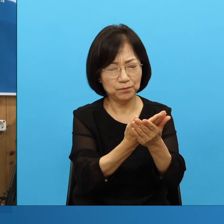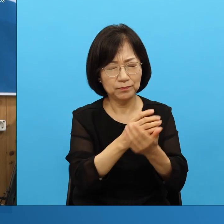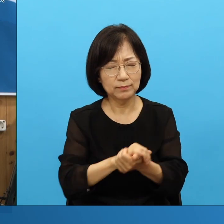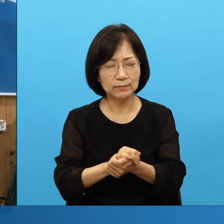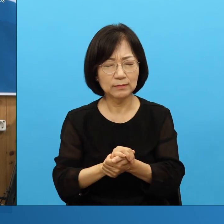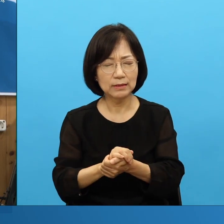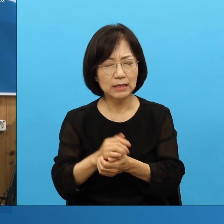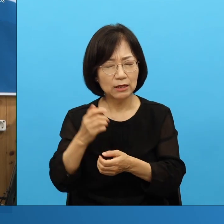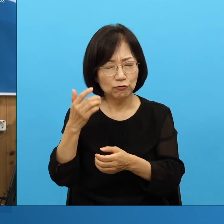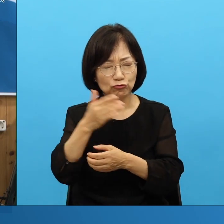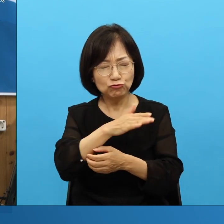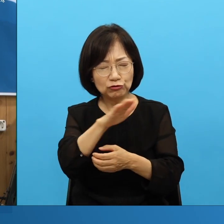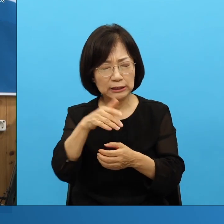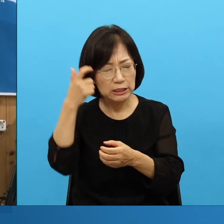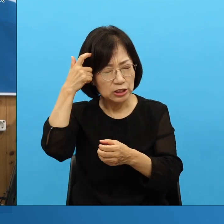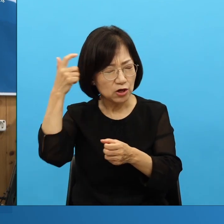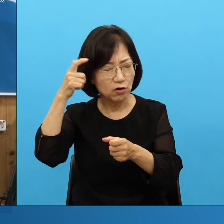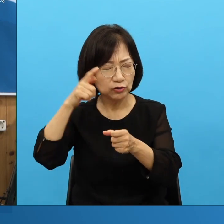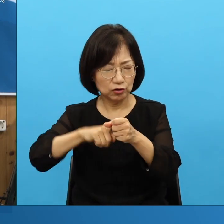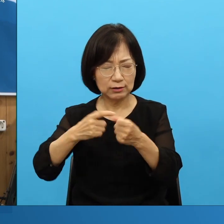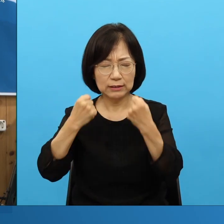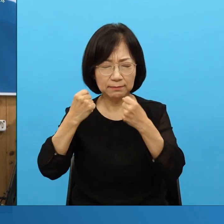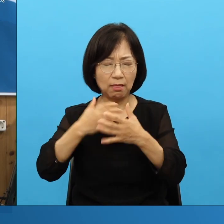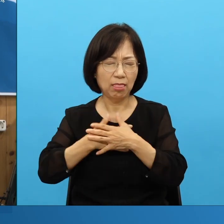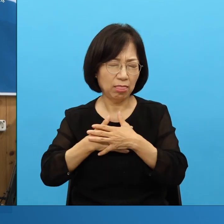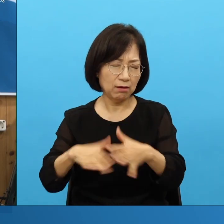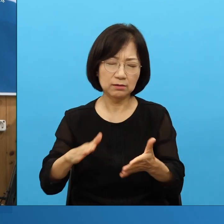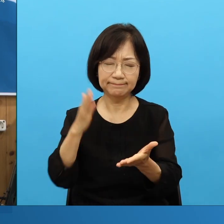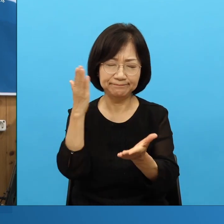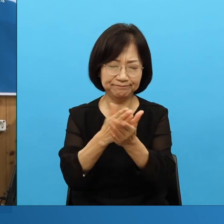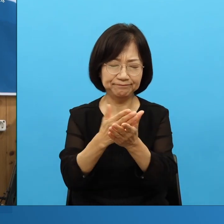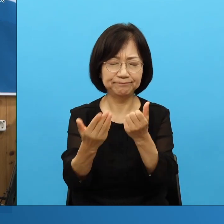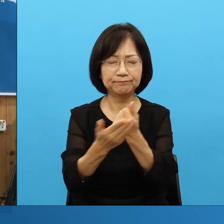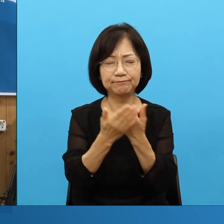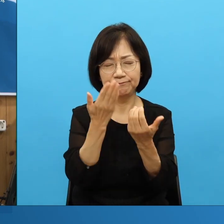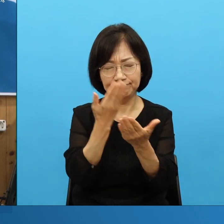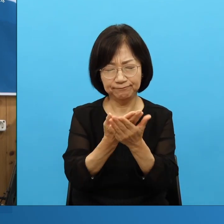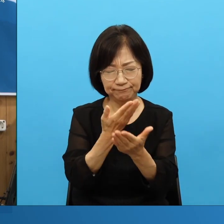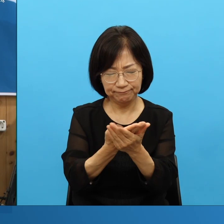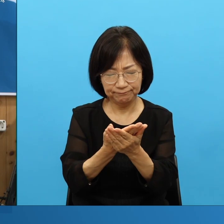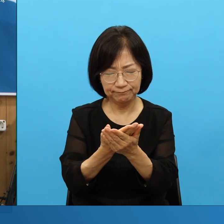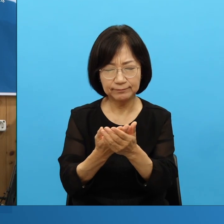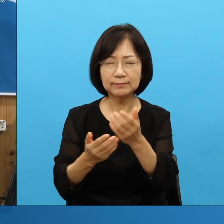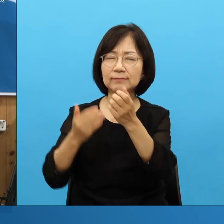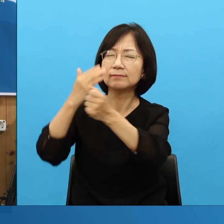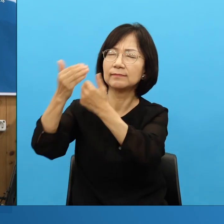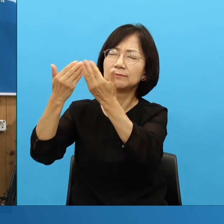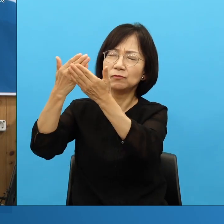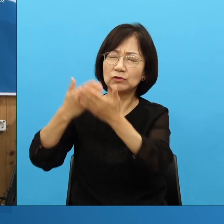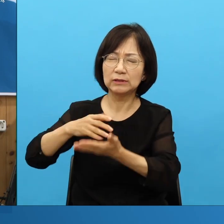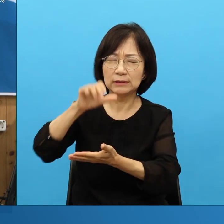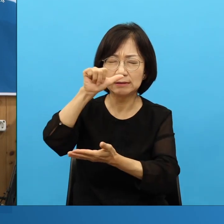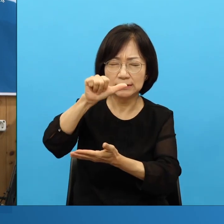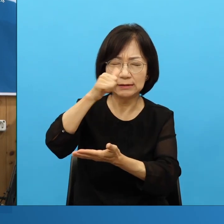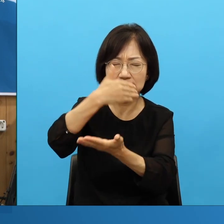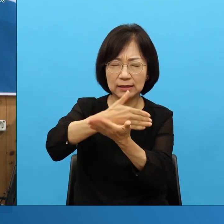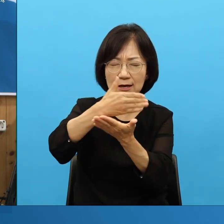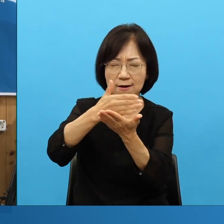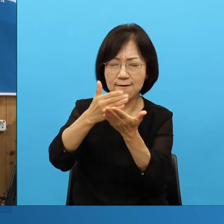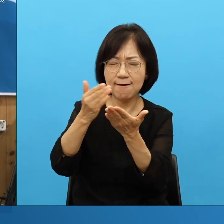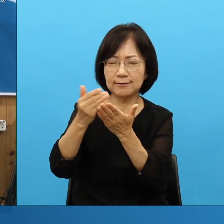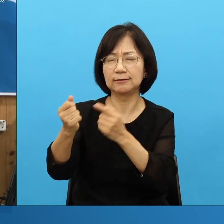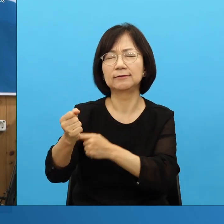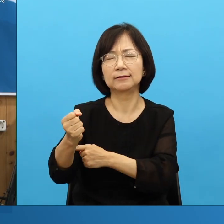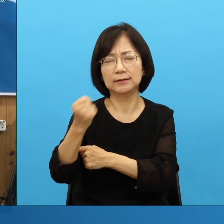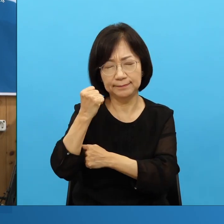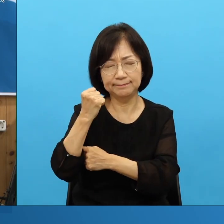하시고 하나님이 주시는 영력, 지력, 체력, 경제력, 인력을 주옵소서. May you look after the pilgrims and fugitives, the widows and the orphans with